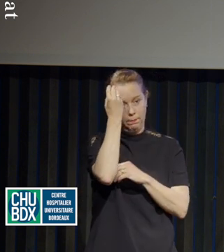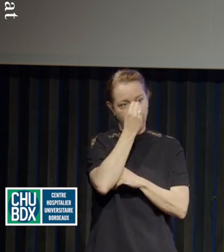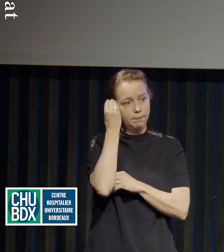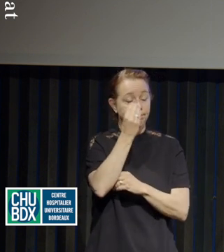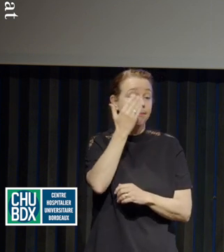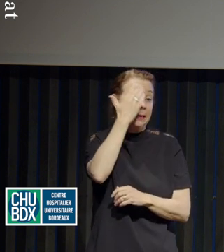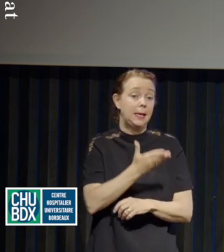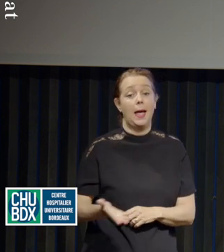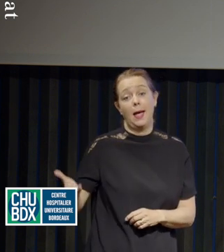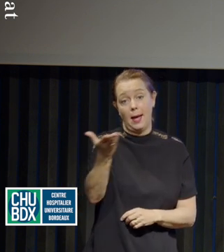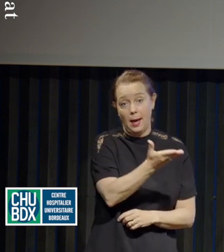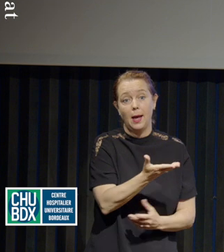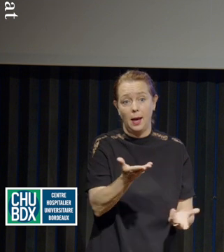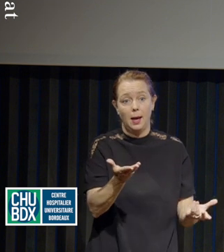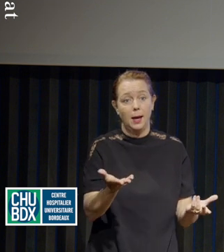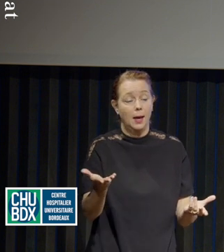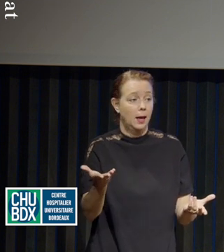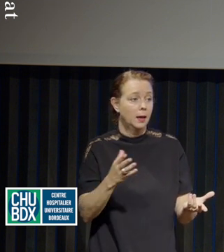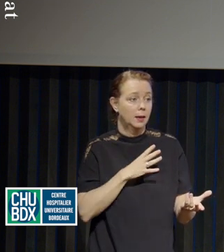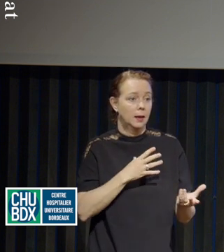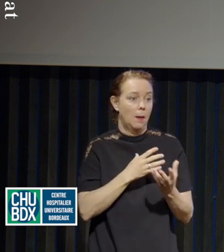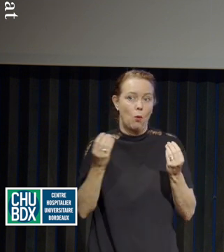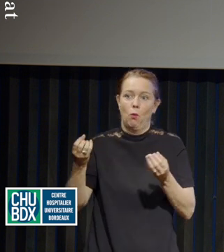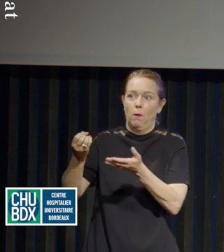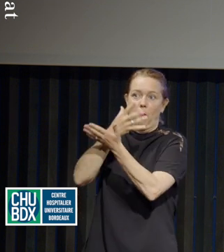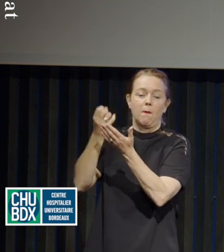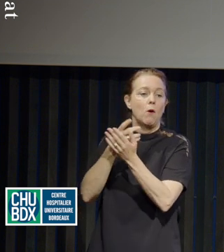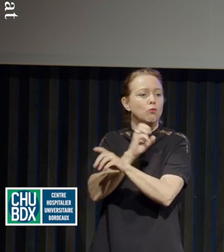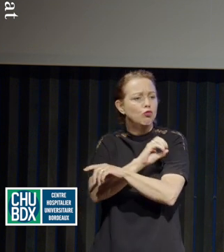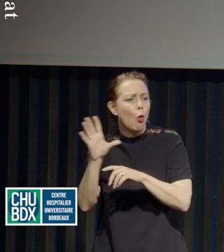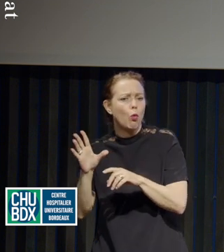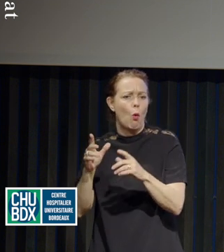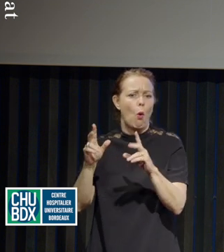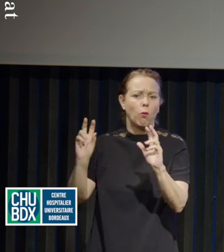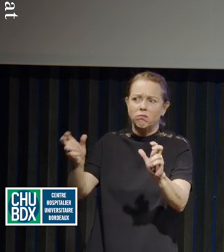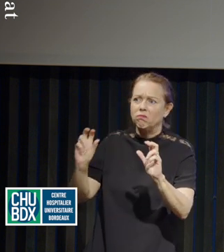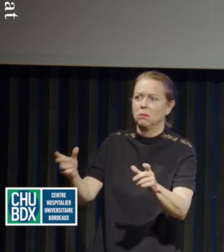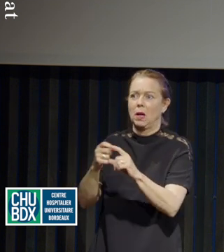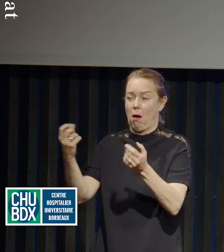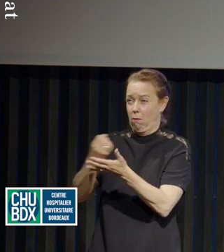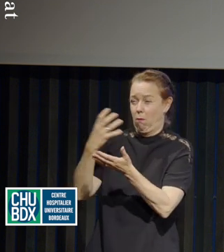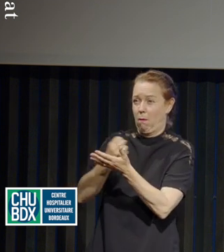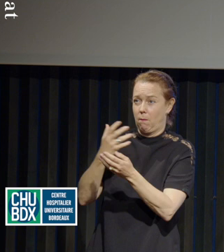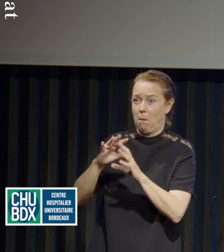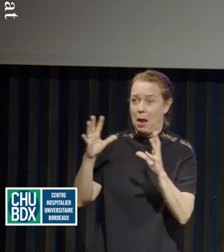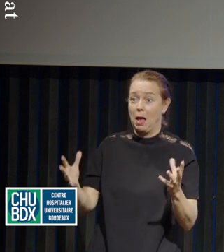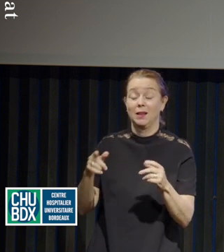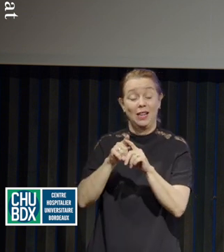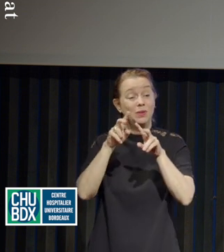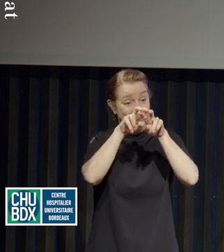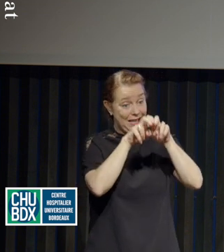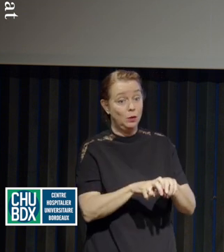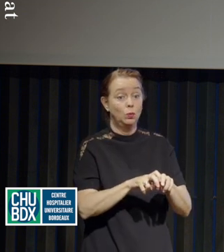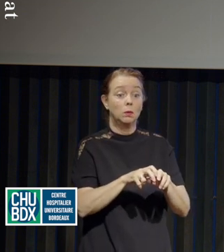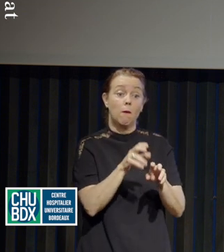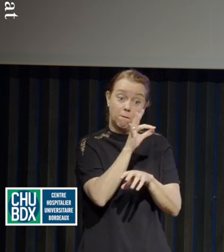ça a fait l'objet de nombreuses communications dans la presse et de nombreuses études, à la fois au niveau national et